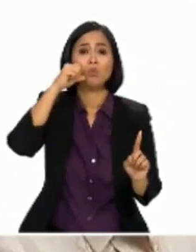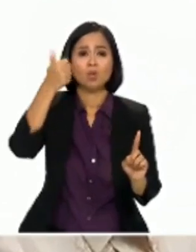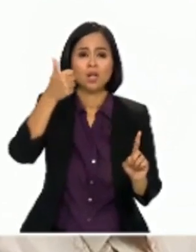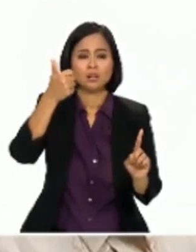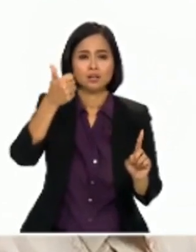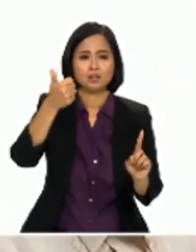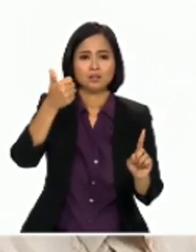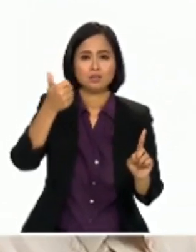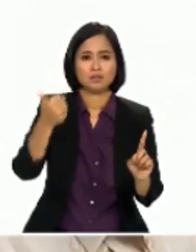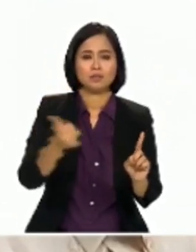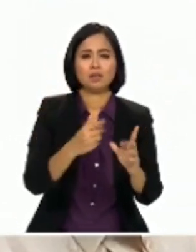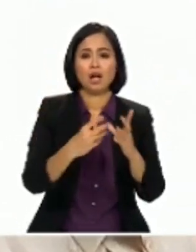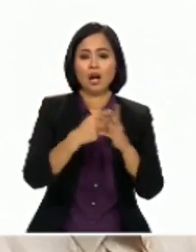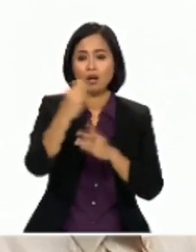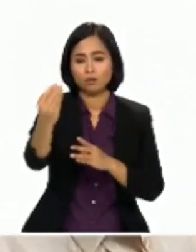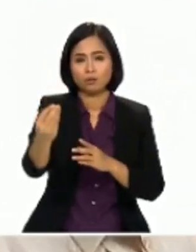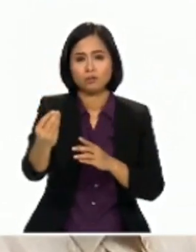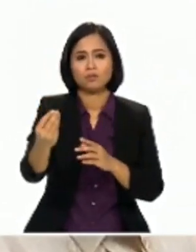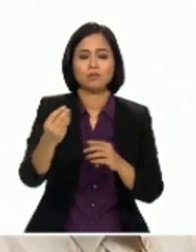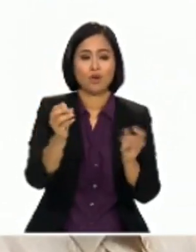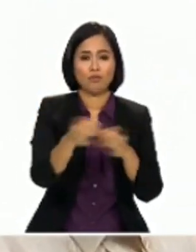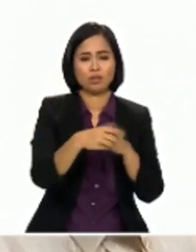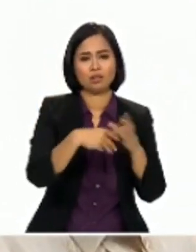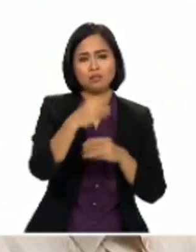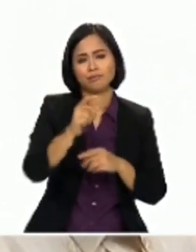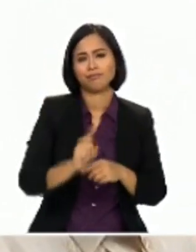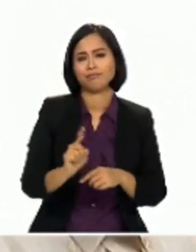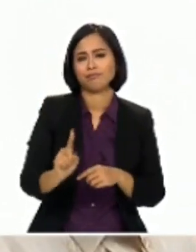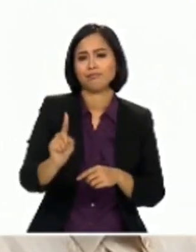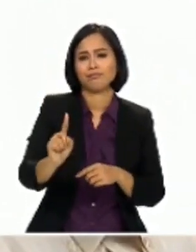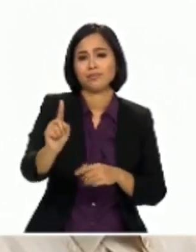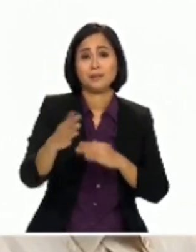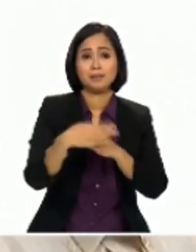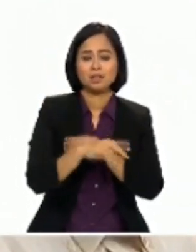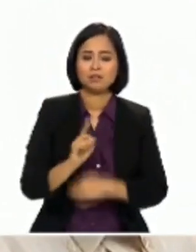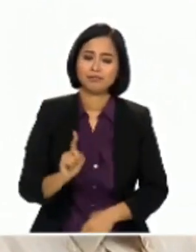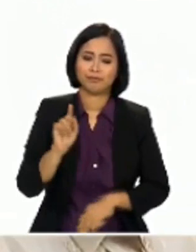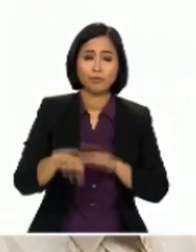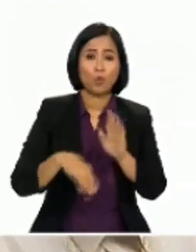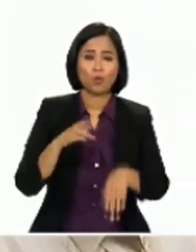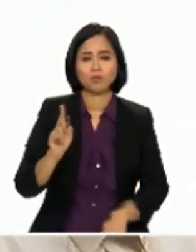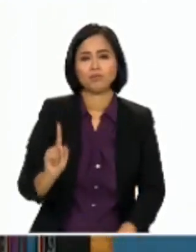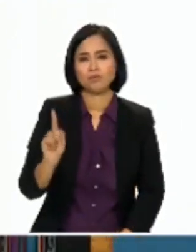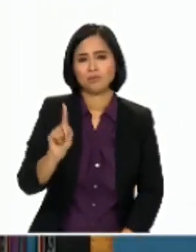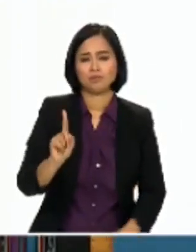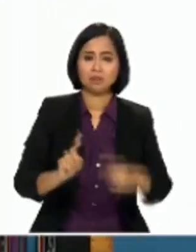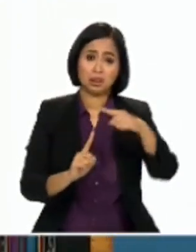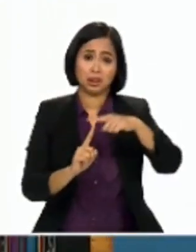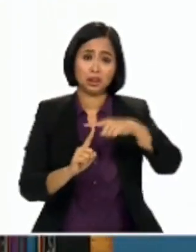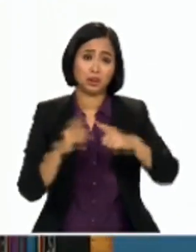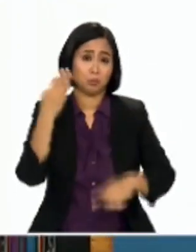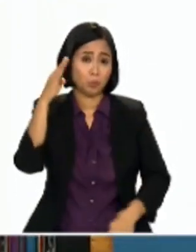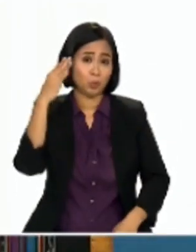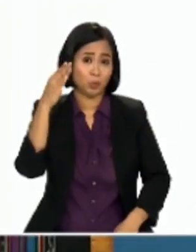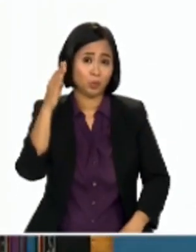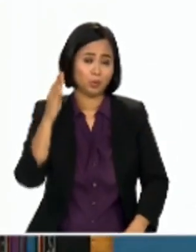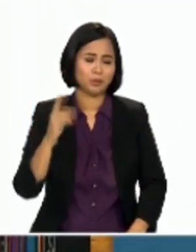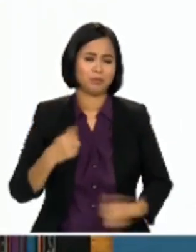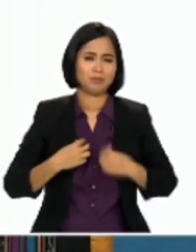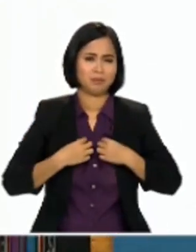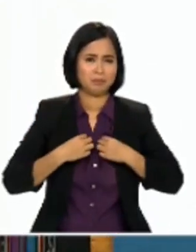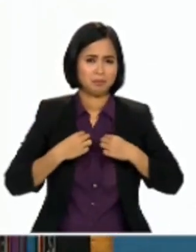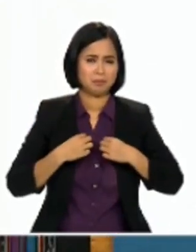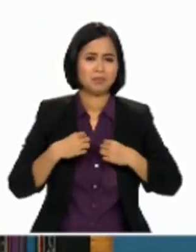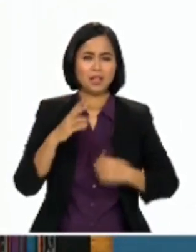doon sa Daily Mirror. Naglalakad siya doon sa beach, naka-t-shirt ng blue, at